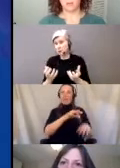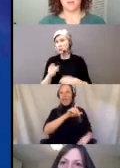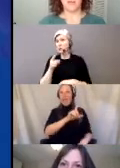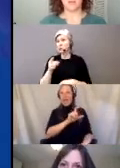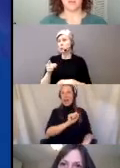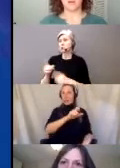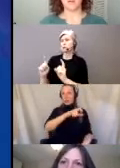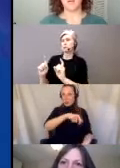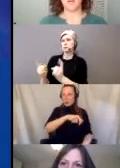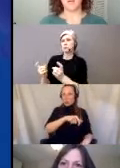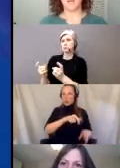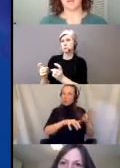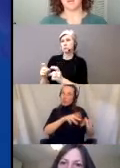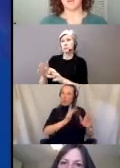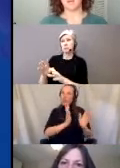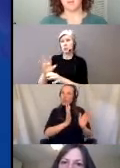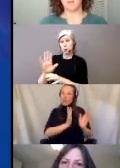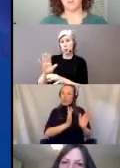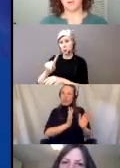dans la boîte de questions et